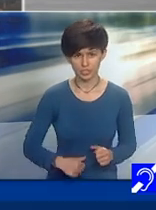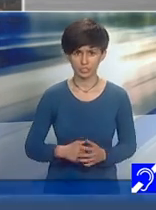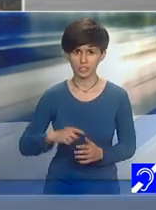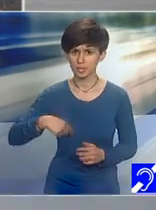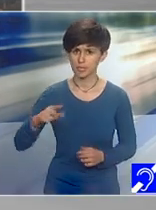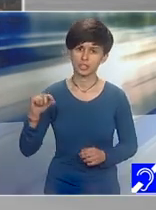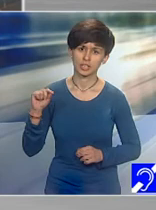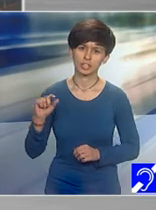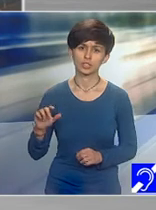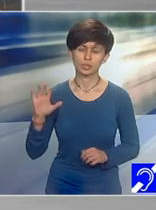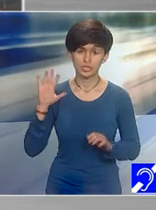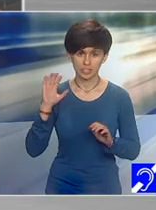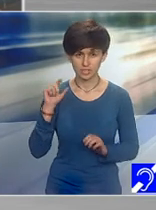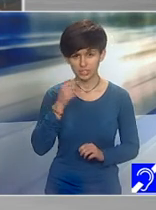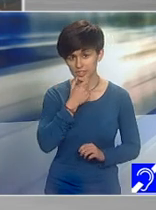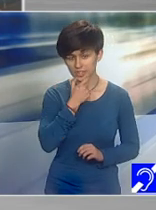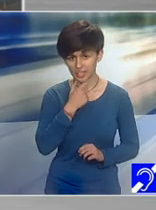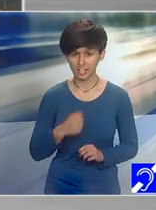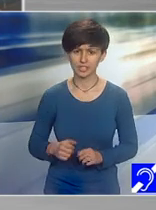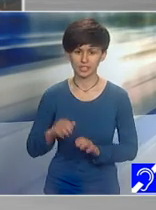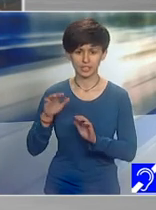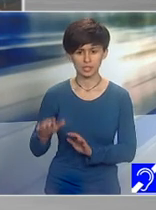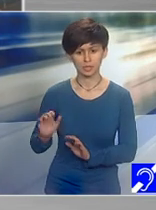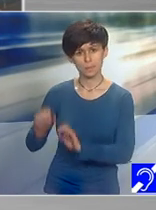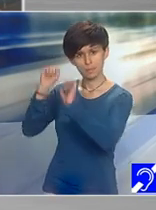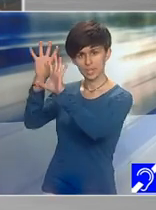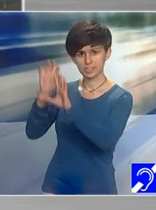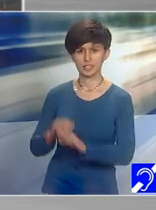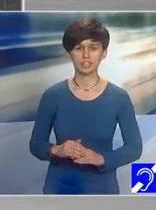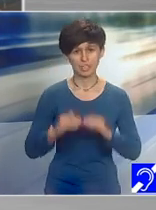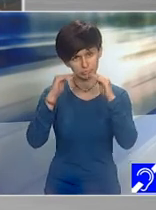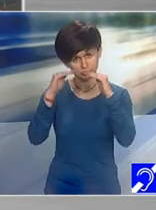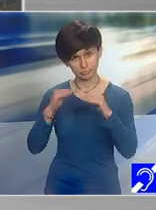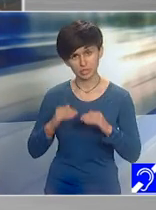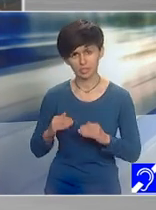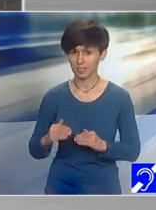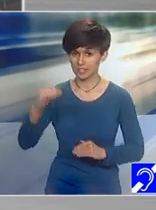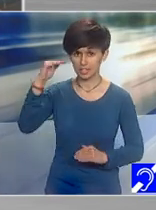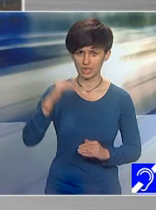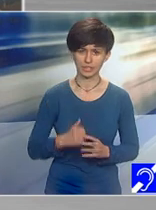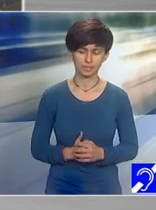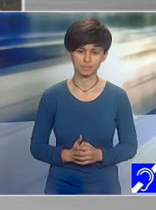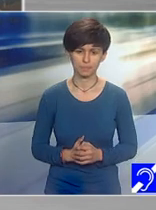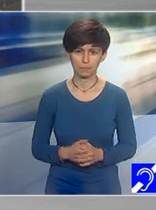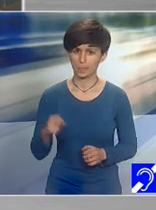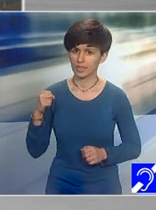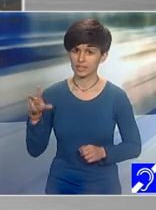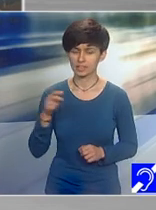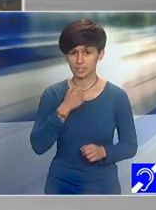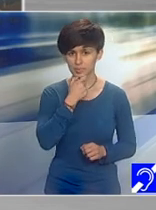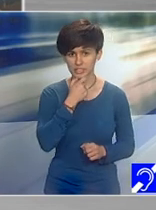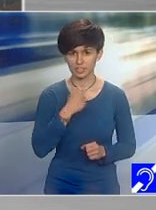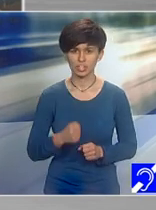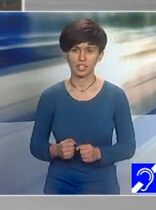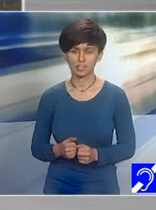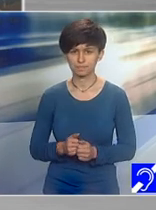de basket la cel mai înalt nivel am jucat, dintre care 13 ani au fost în străinătate, chiar